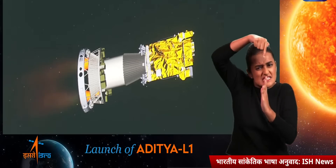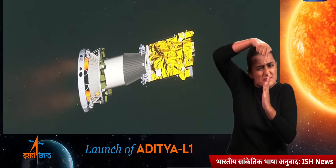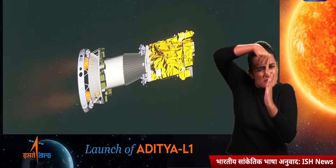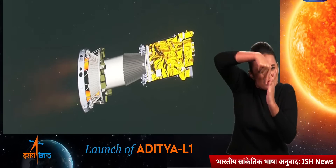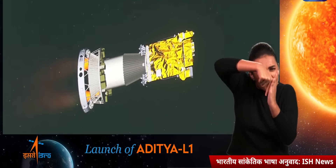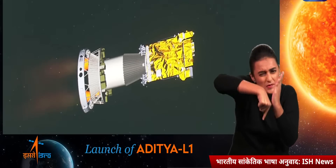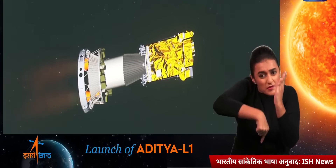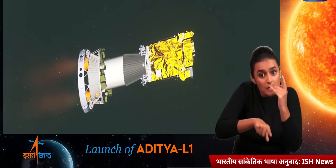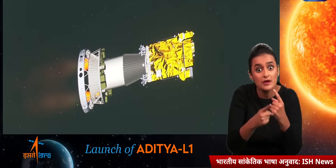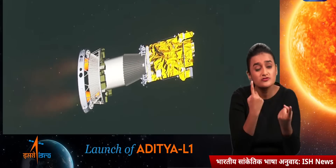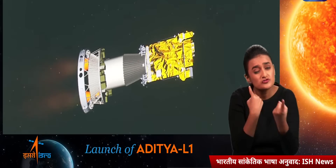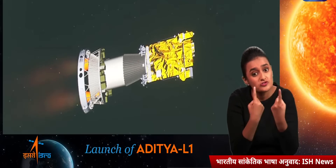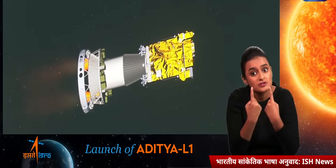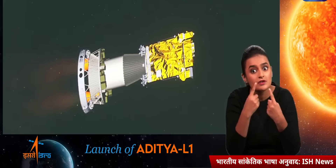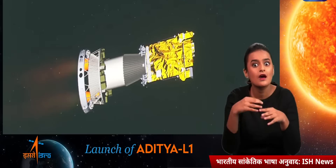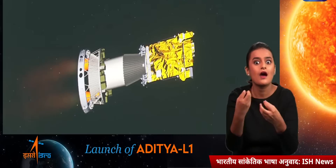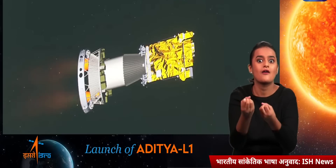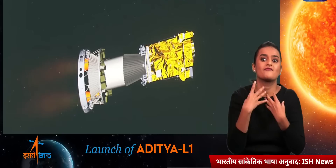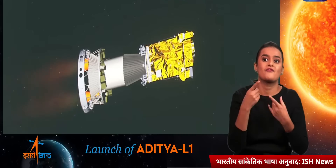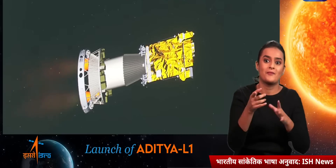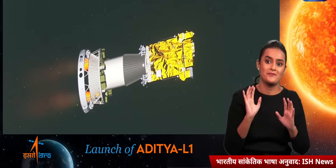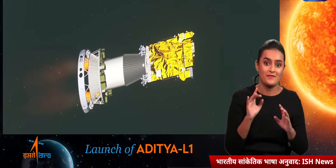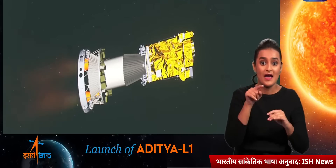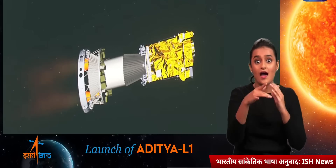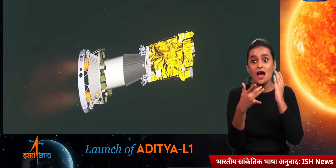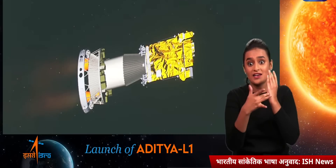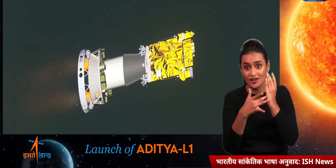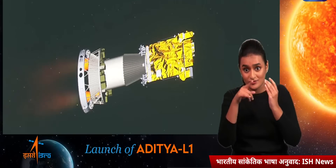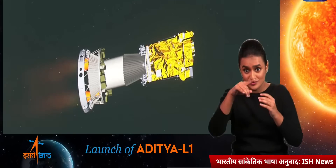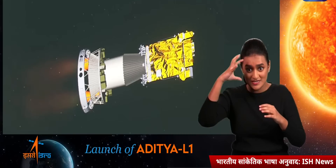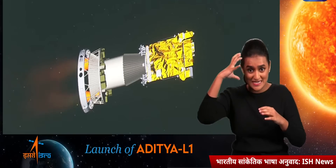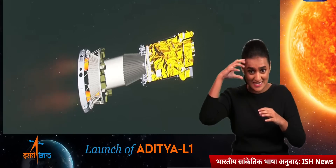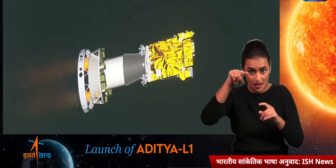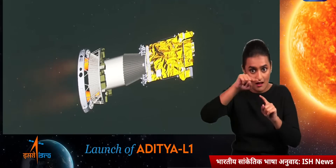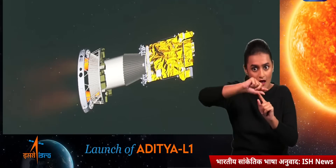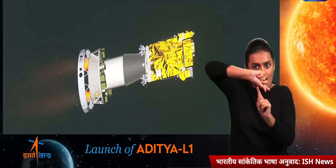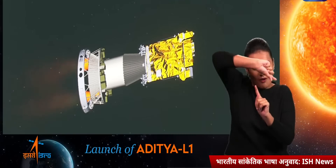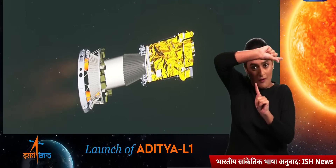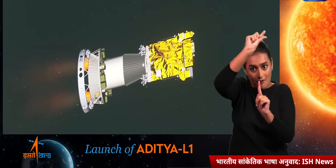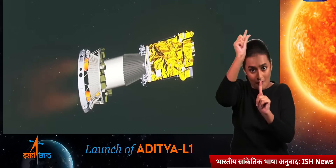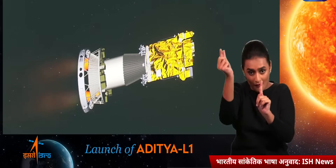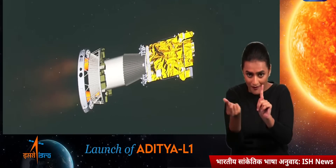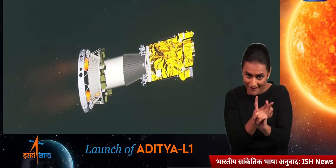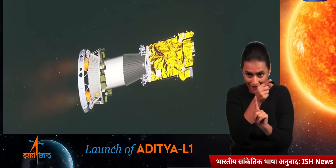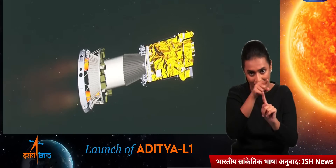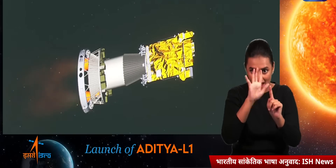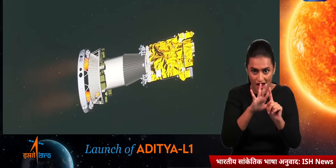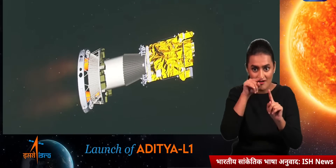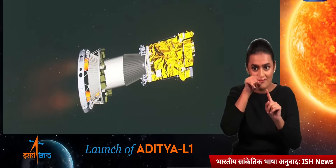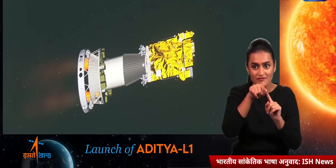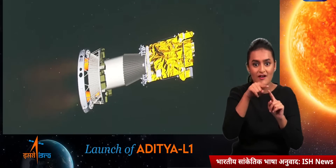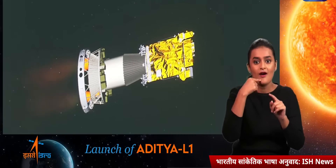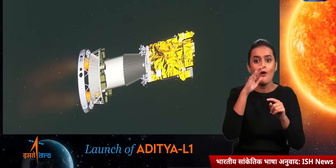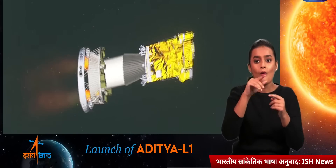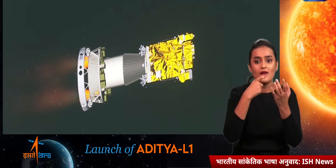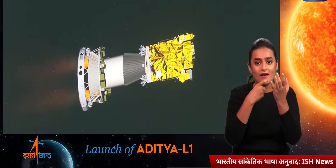विशेष वैज्ञानिक उद्देश्य इस प्रकार हैं: सूर्य के ऊपरी परत जिसे हम कोरोना के नाम से जानते हैं इसकी गतिकी का अध्ययन